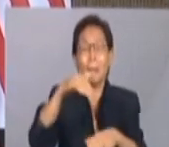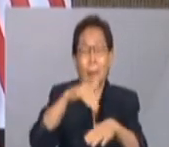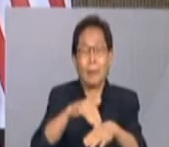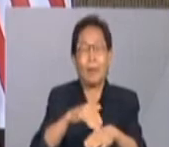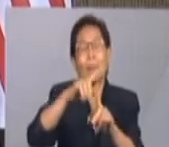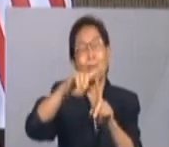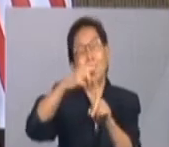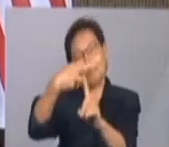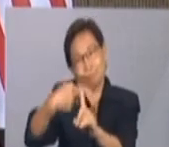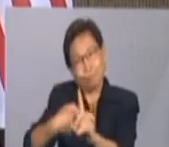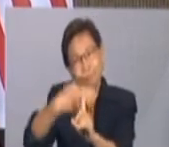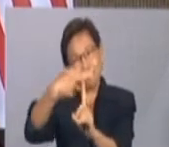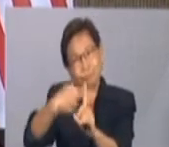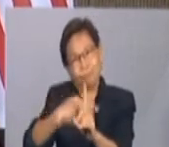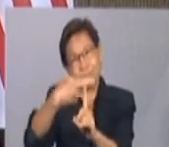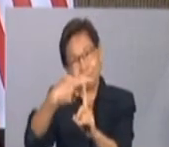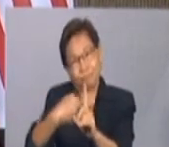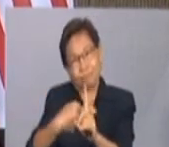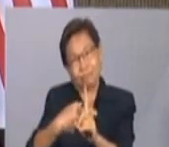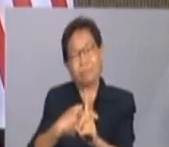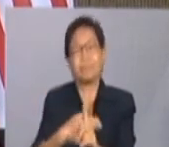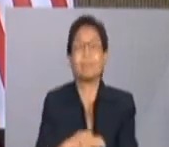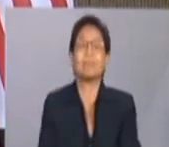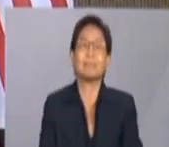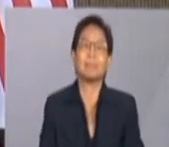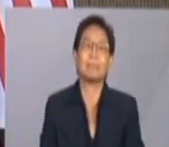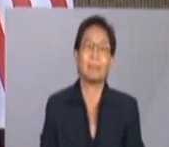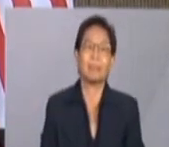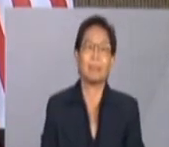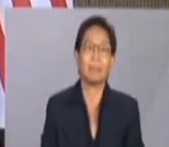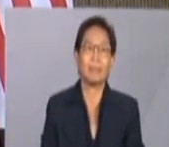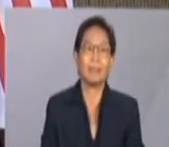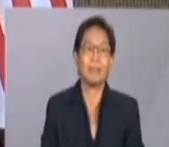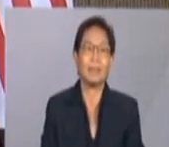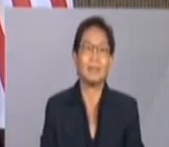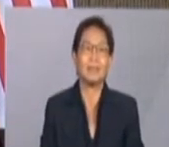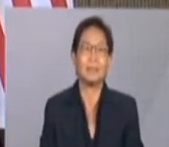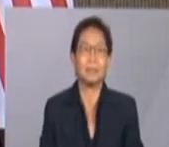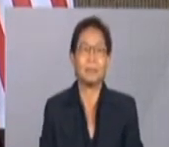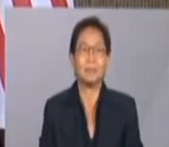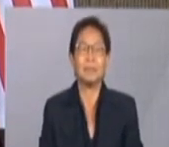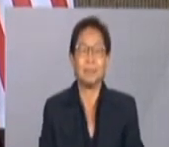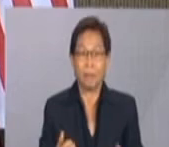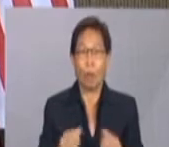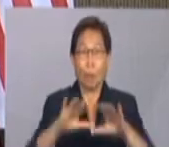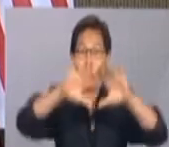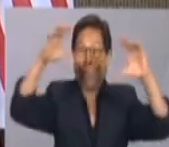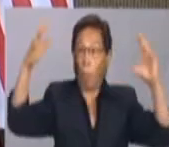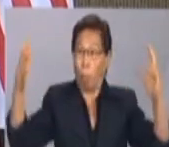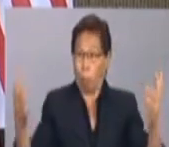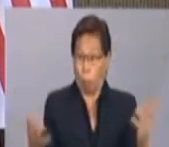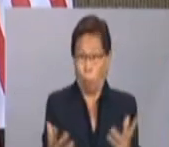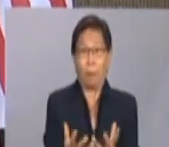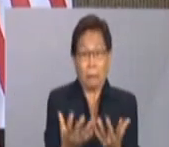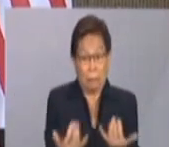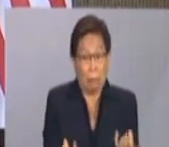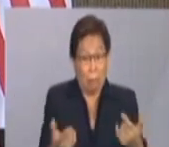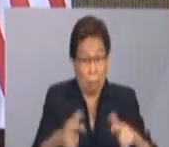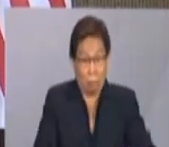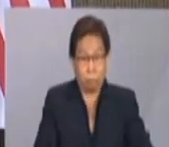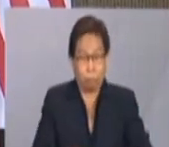pada bulan Ramadhan dengan tren kiss dunia sini ada